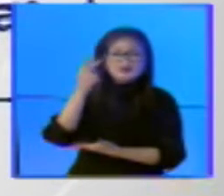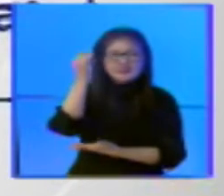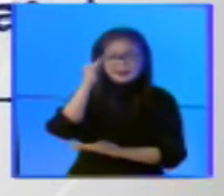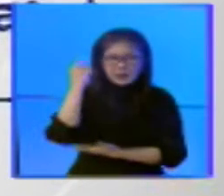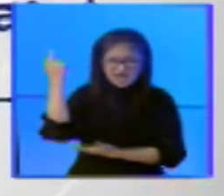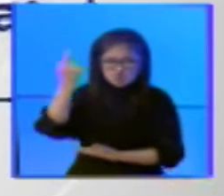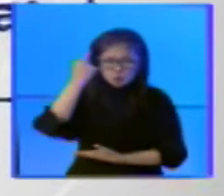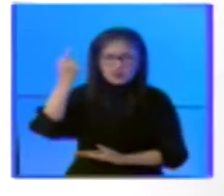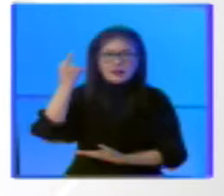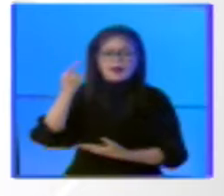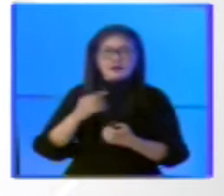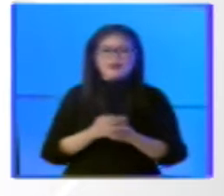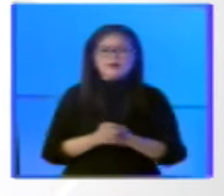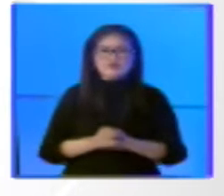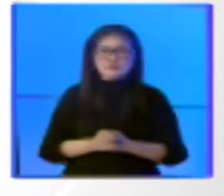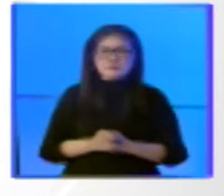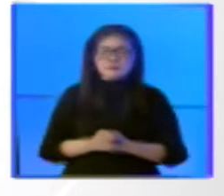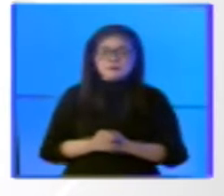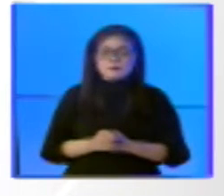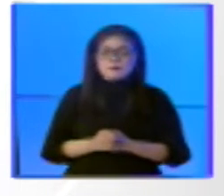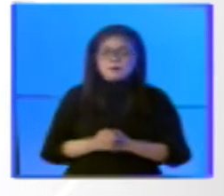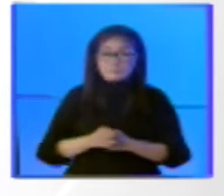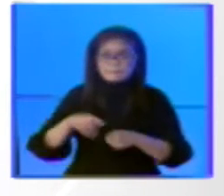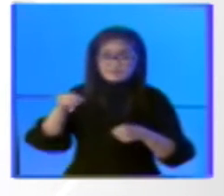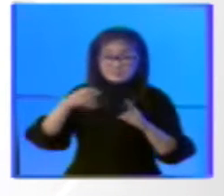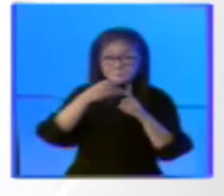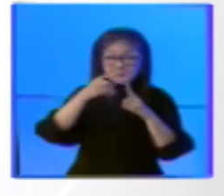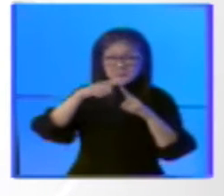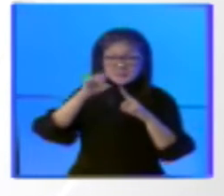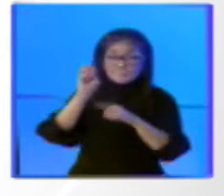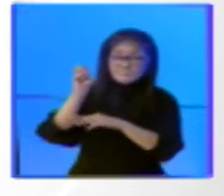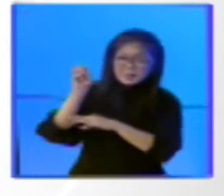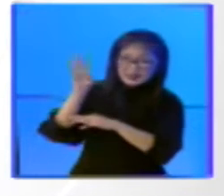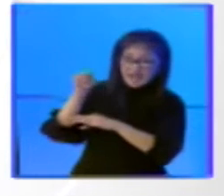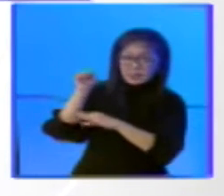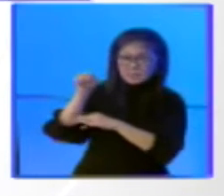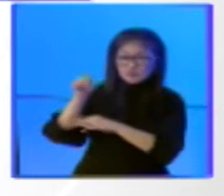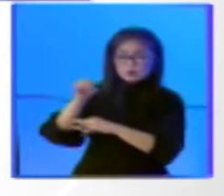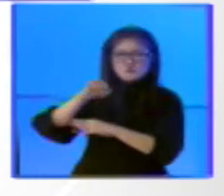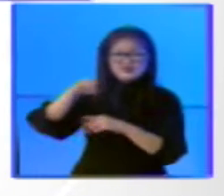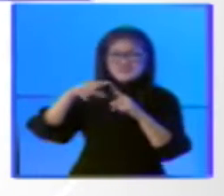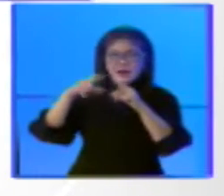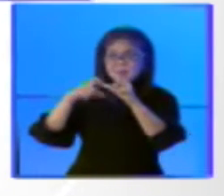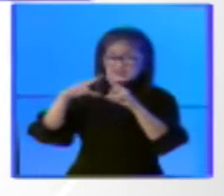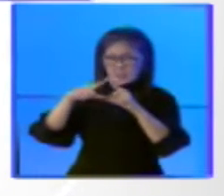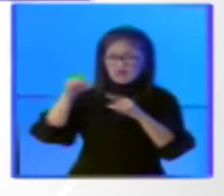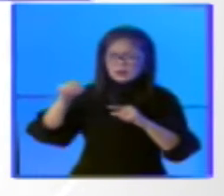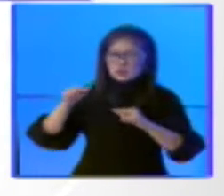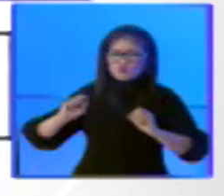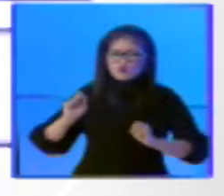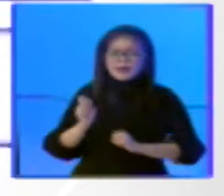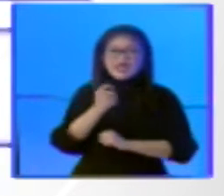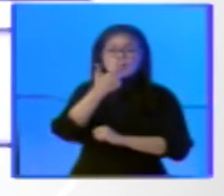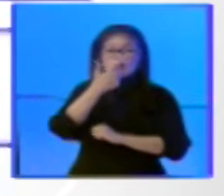Hai penyadang tanda jasa berhak mendapat penghormatan dan penghargaan dari negara diantaranya bagi yang masih hidup akan